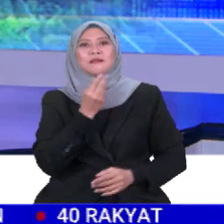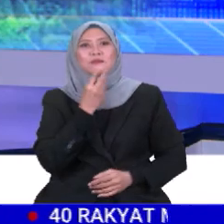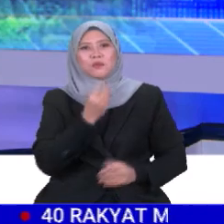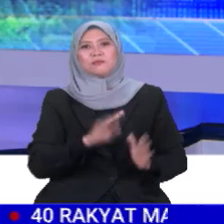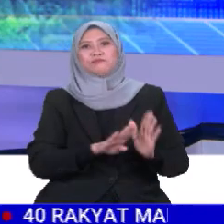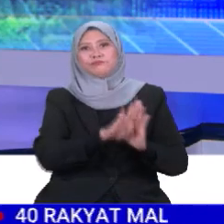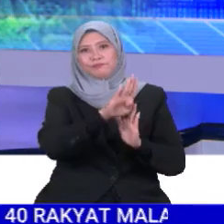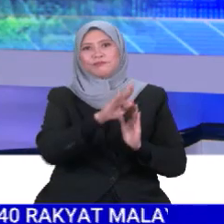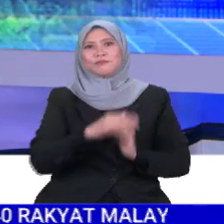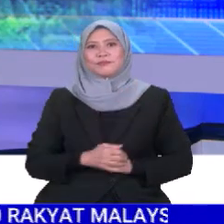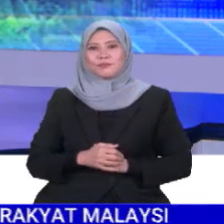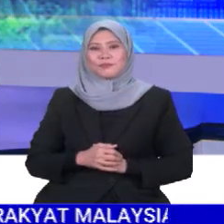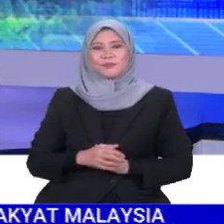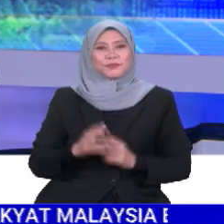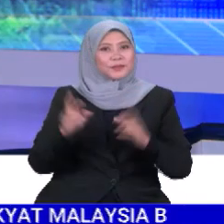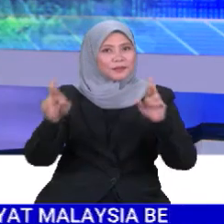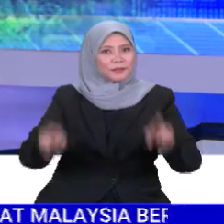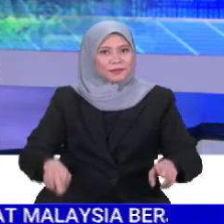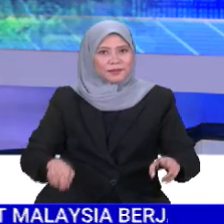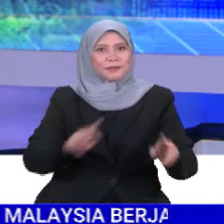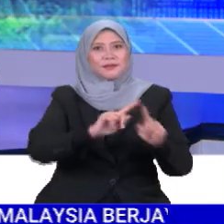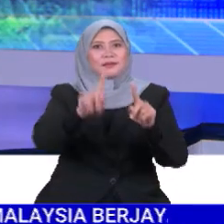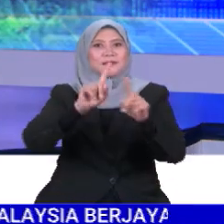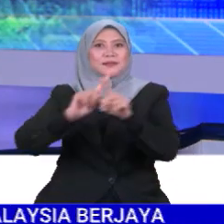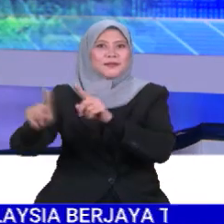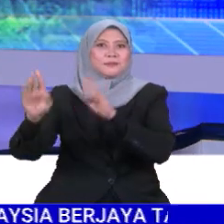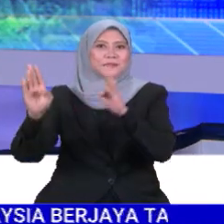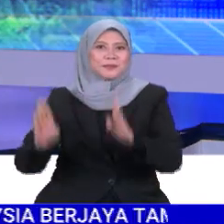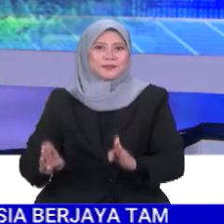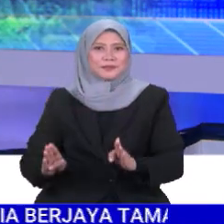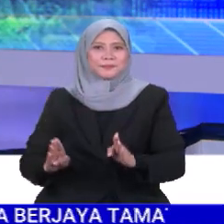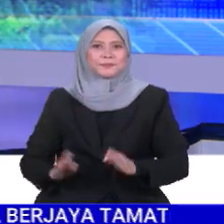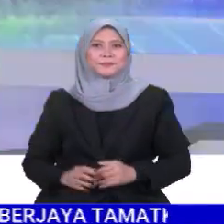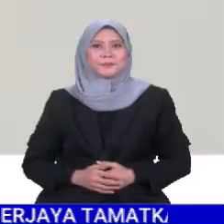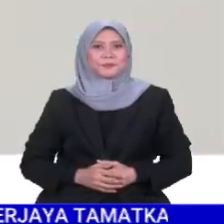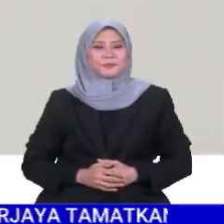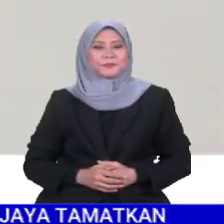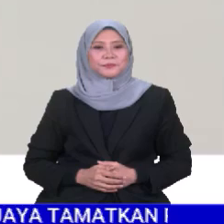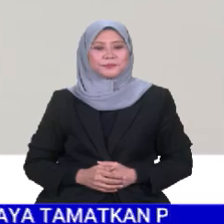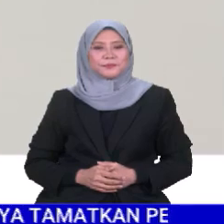Anwar. Mereka terdiri daripada rakyat pelbagai kaum.